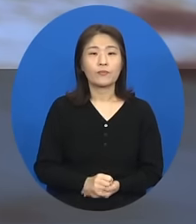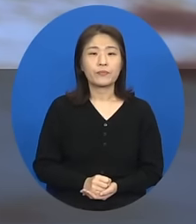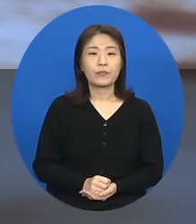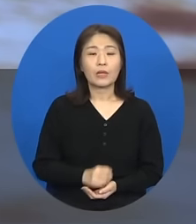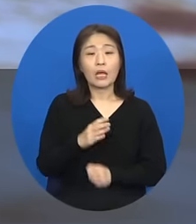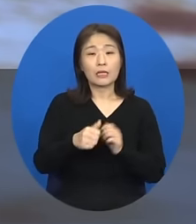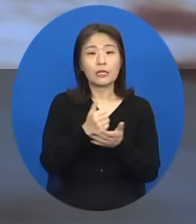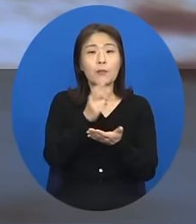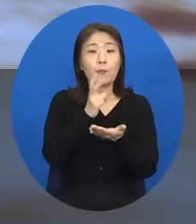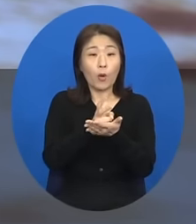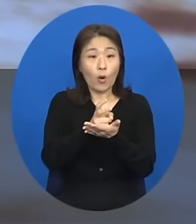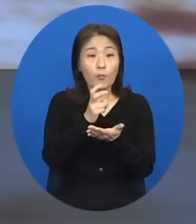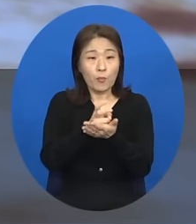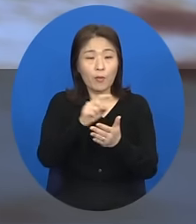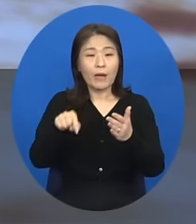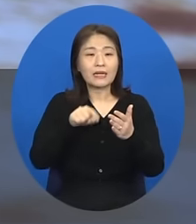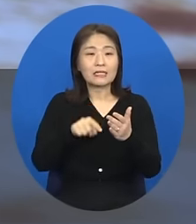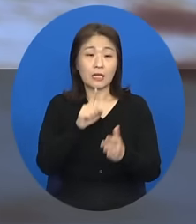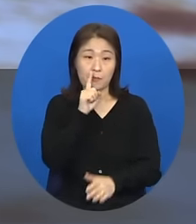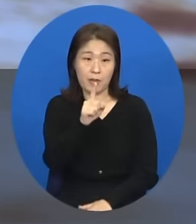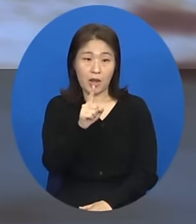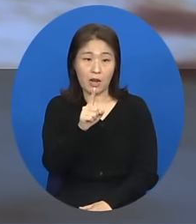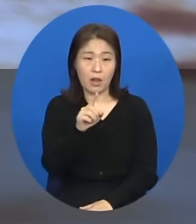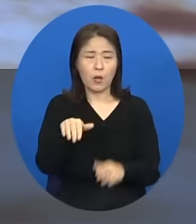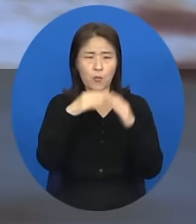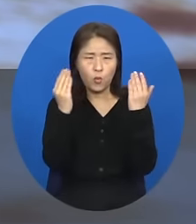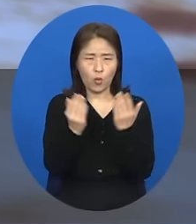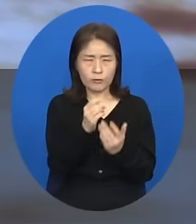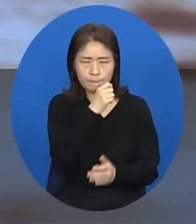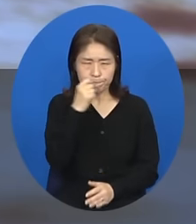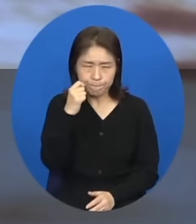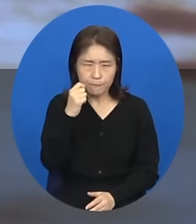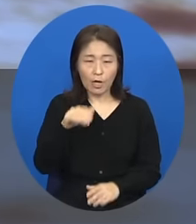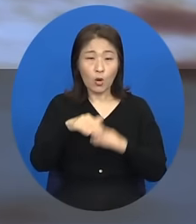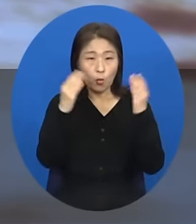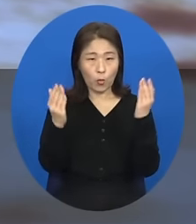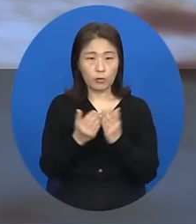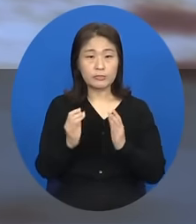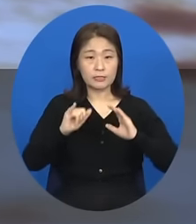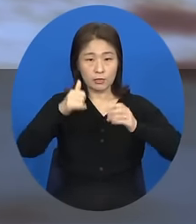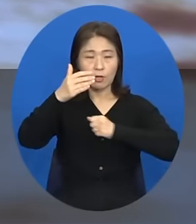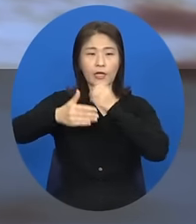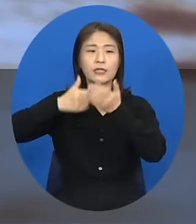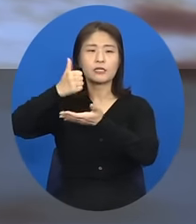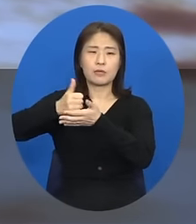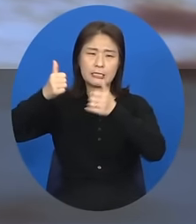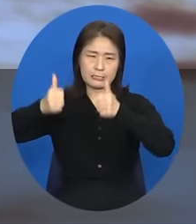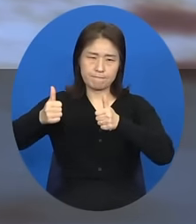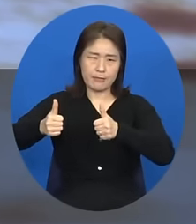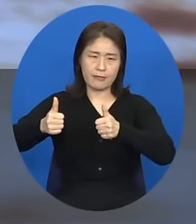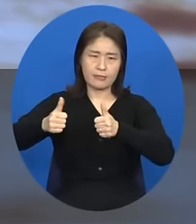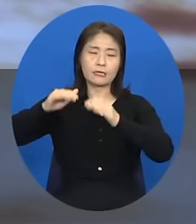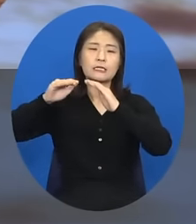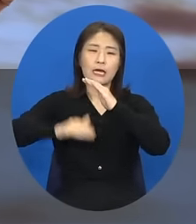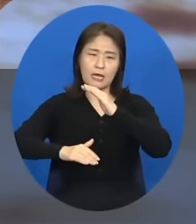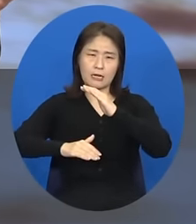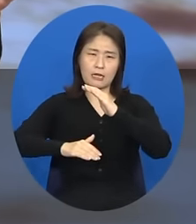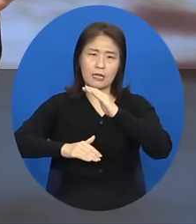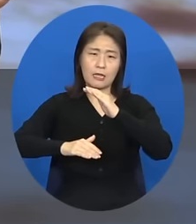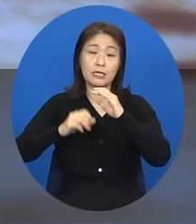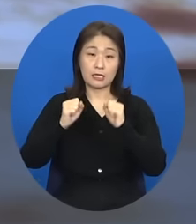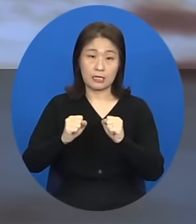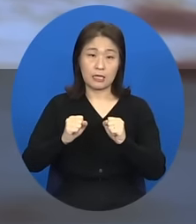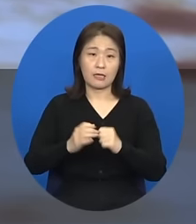말하는 것이니 이는 모든 입을 막고 온 세상으로 하나님의 심판 아래에 있게 하려 함이라. 율법 아래에 있는